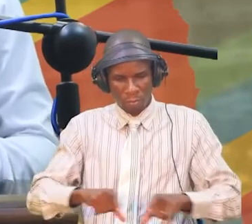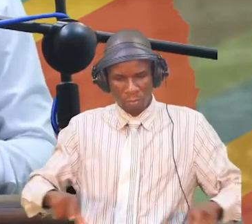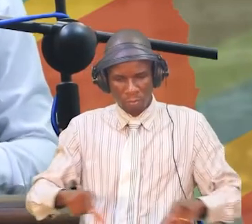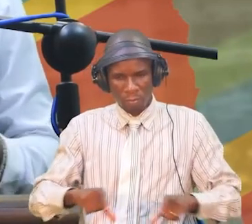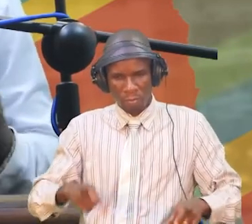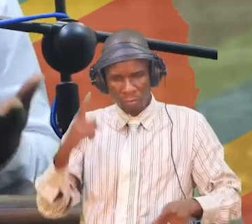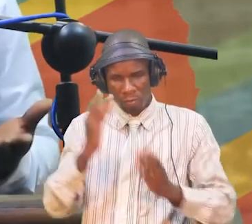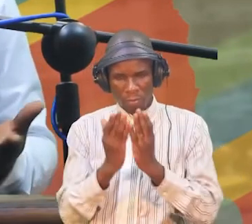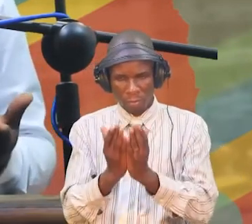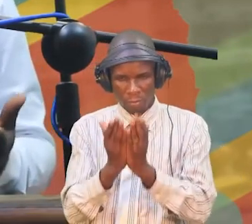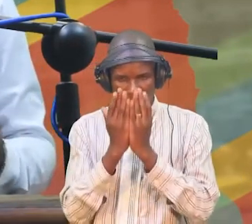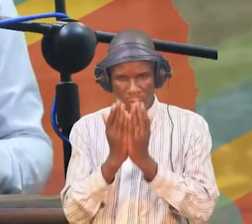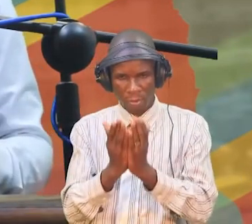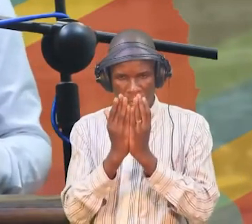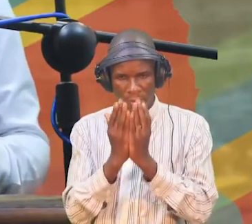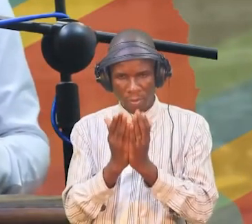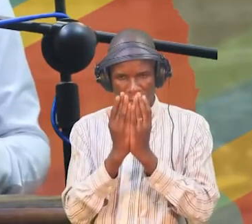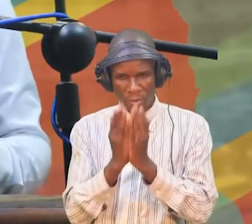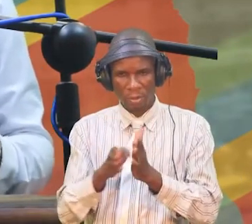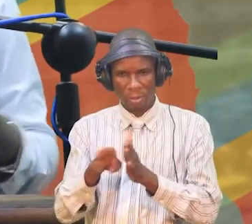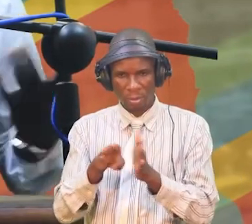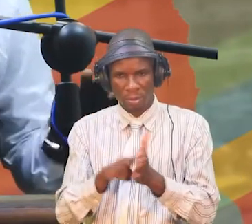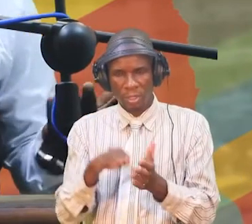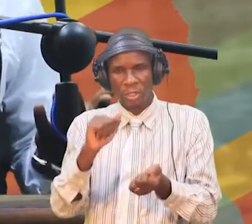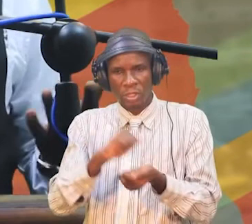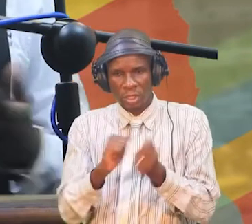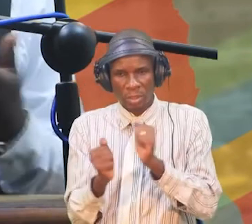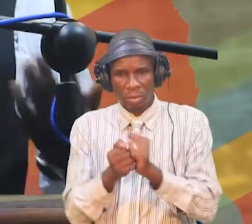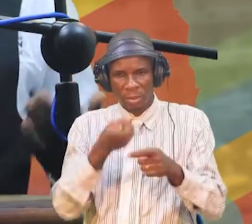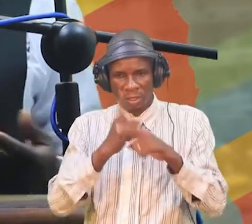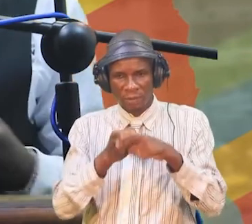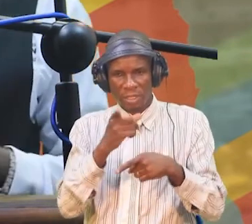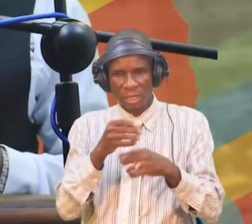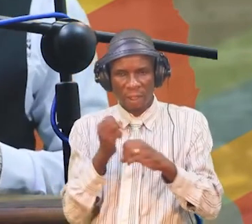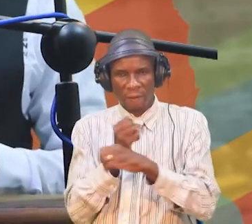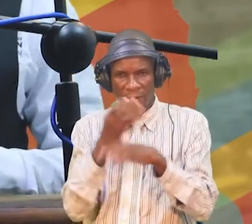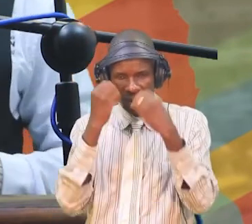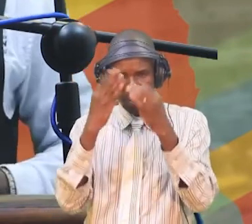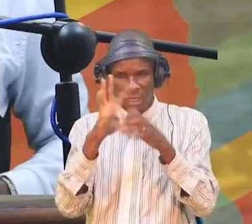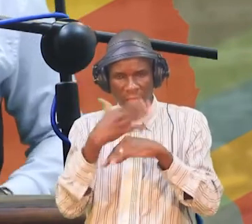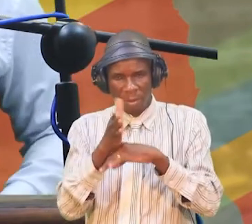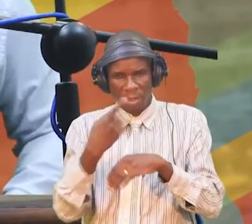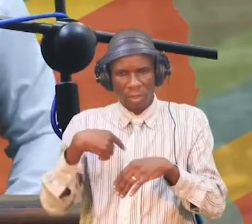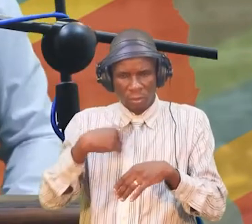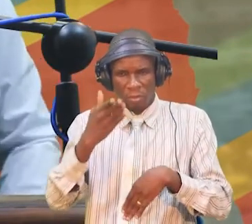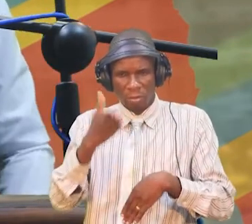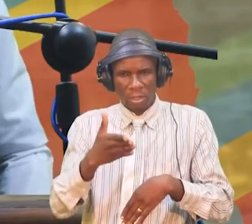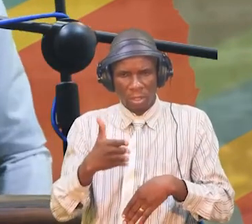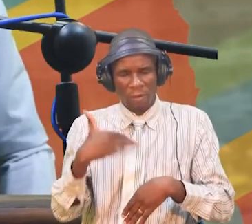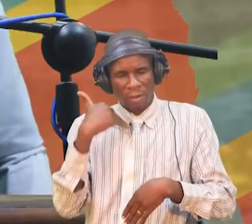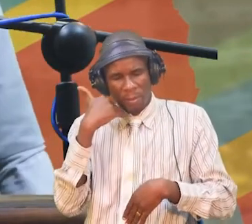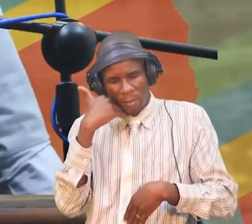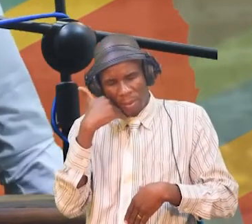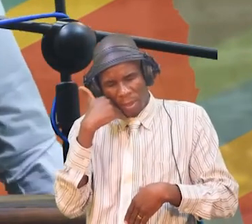plusquevainqueur.org pour les études de la Bible. Pour les requêtes et pour les questions, nous serons à votre